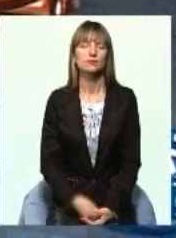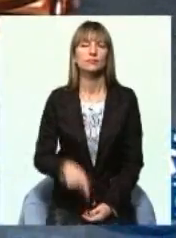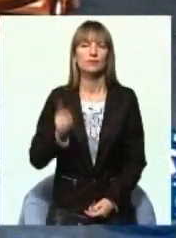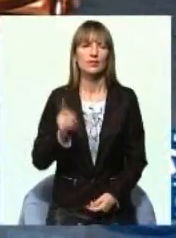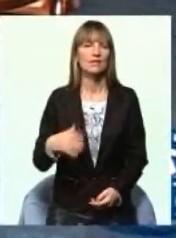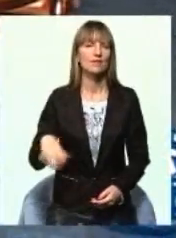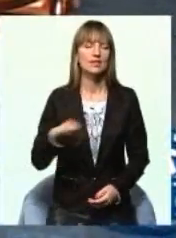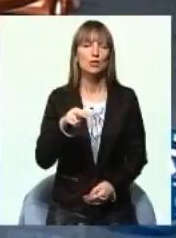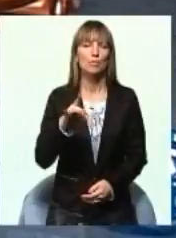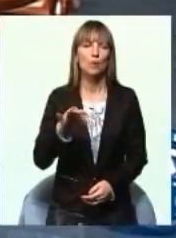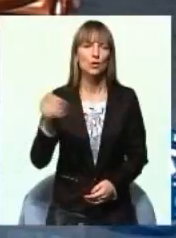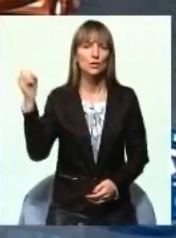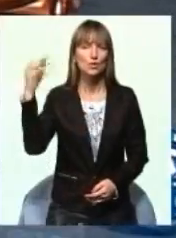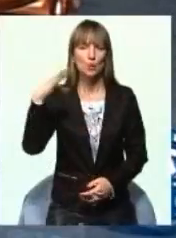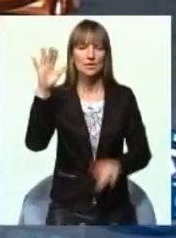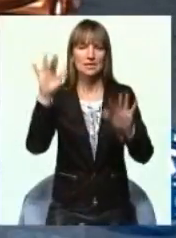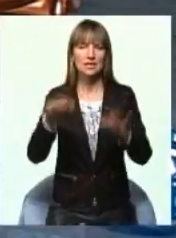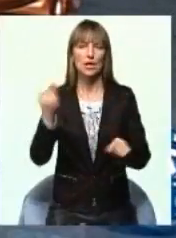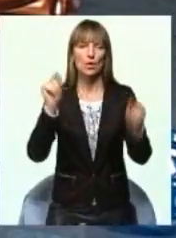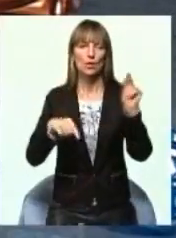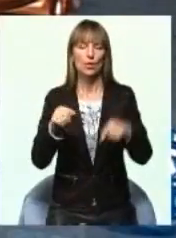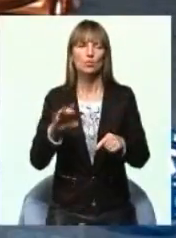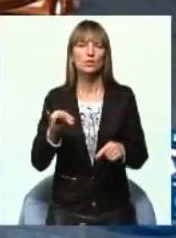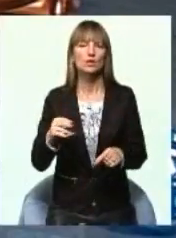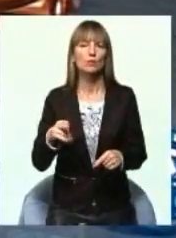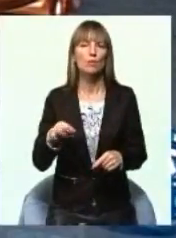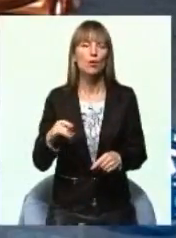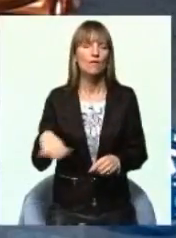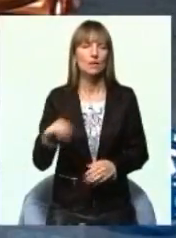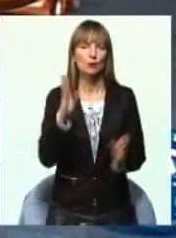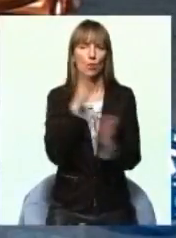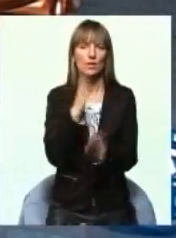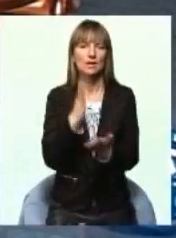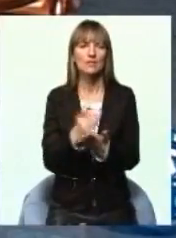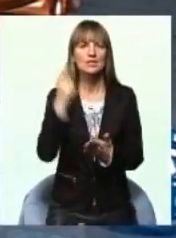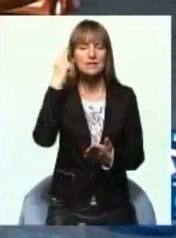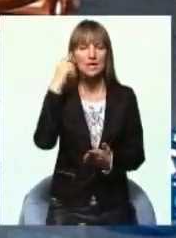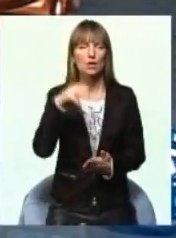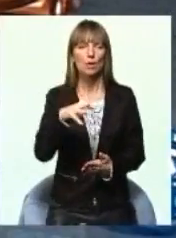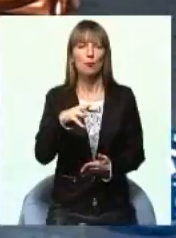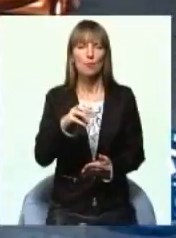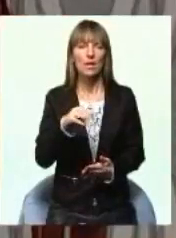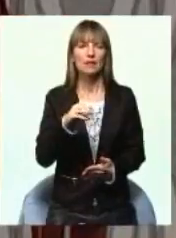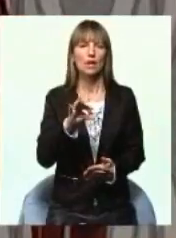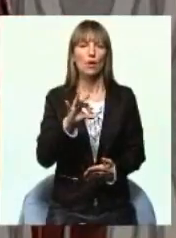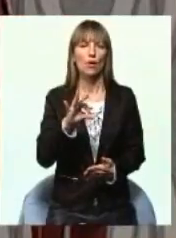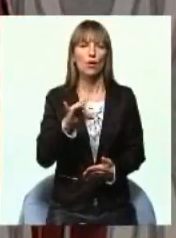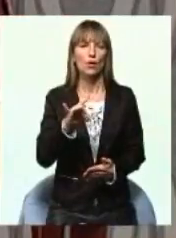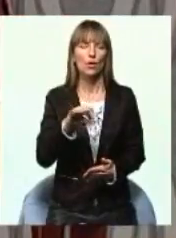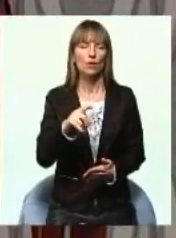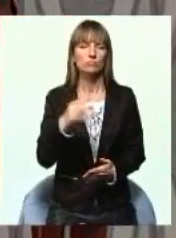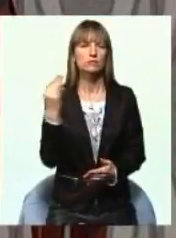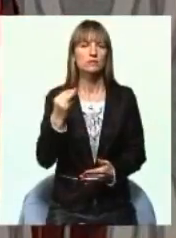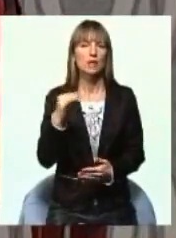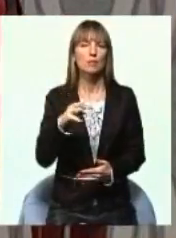Дійсно, все про сонце, сніг, дощі, та й взагалі про все, всі погодні явища знають метеорологи. Цікаво, як ти вважаєш, а